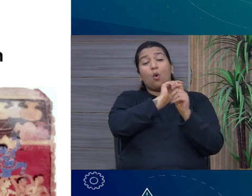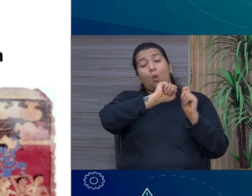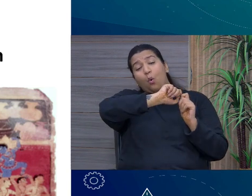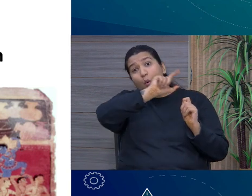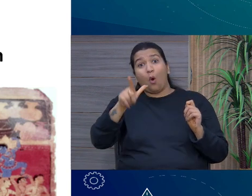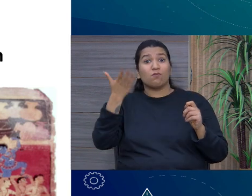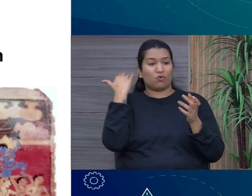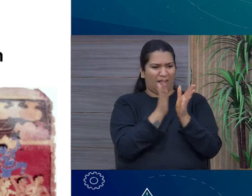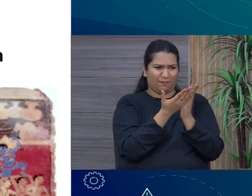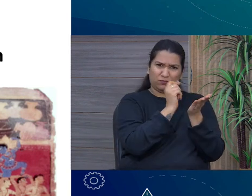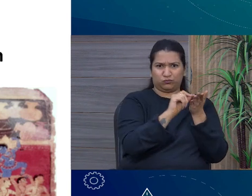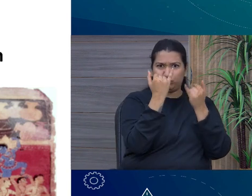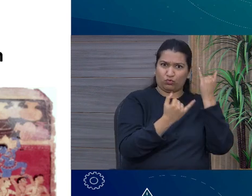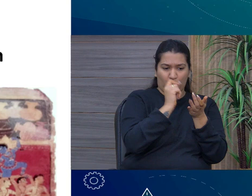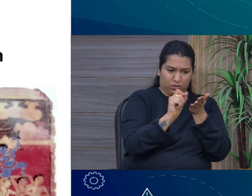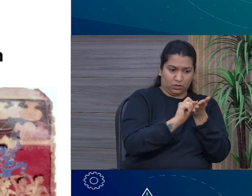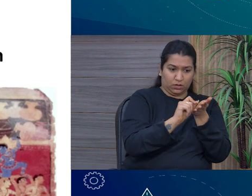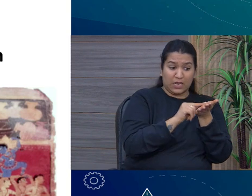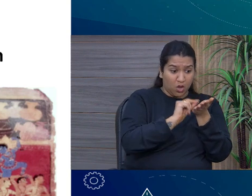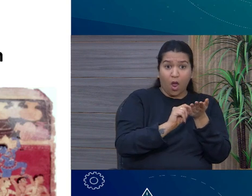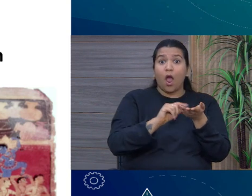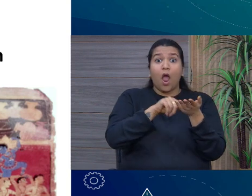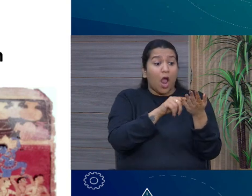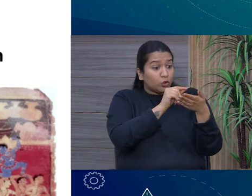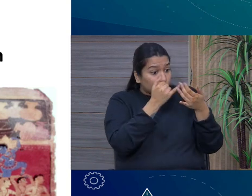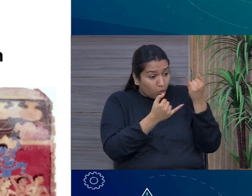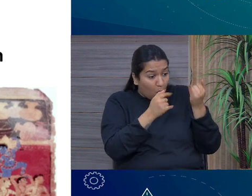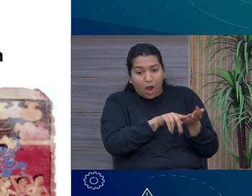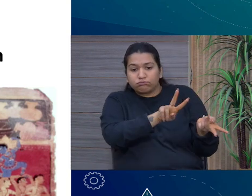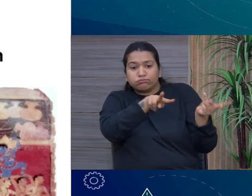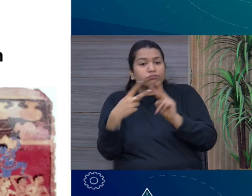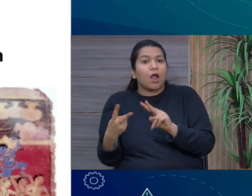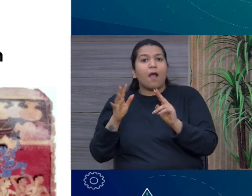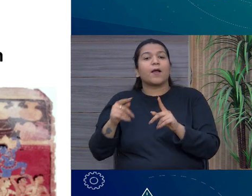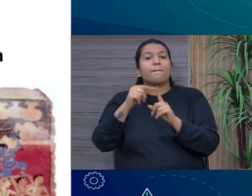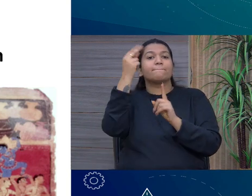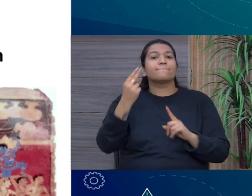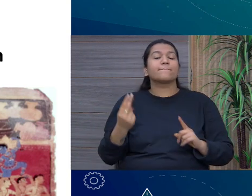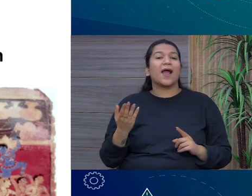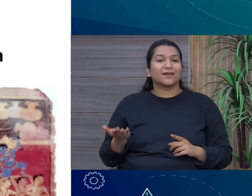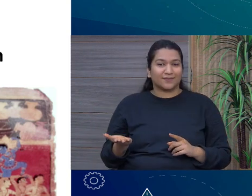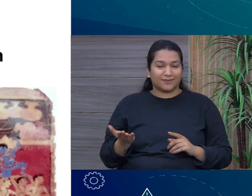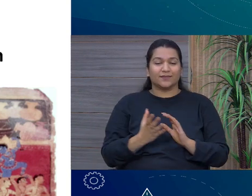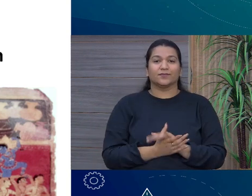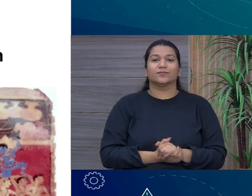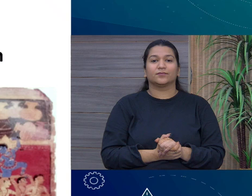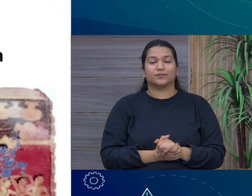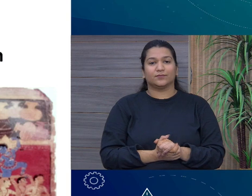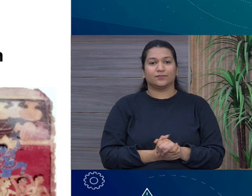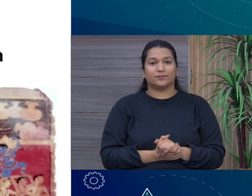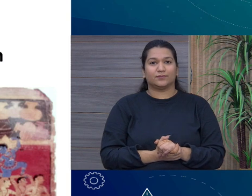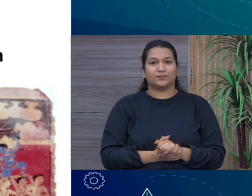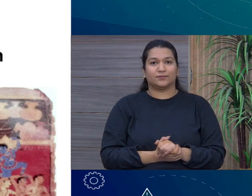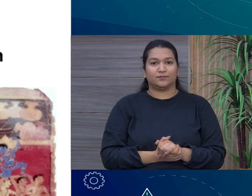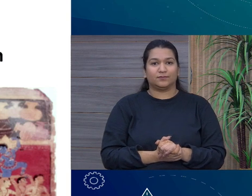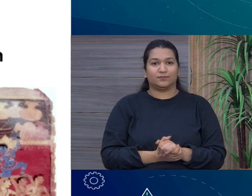दर्शाया गया है। तो अगर आप देखेंगे तो वो चित्रों के थ्रू भी रिप्रेजेंट किया गया है और कॉन्टेक्स्ट के थ्रू भी किया गया है।